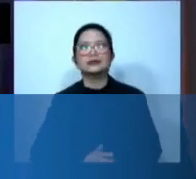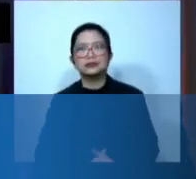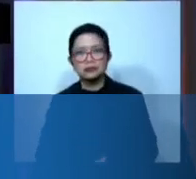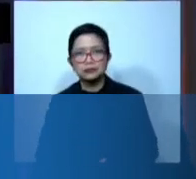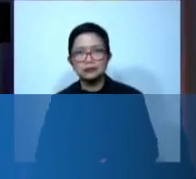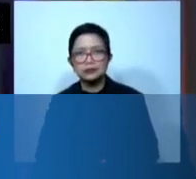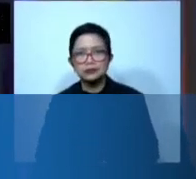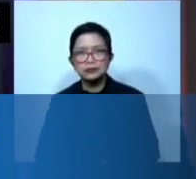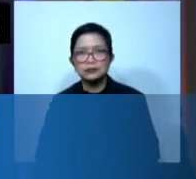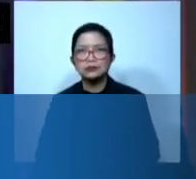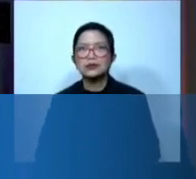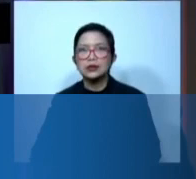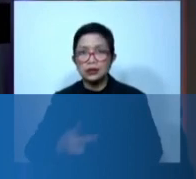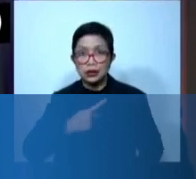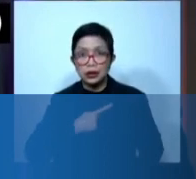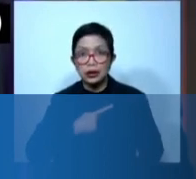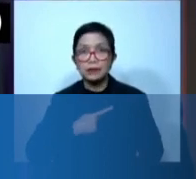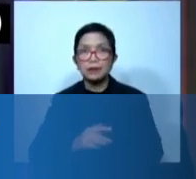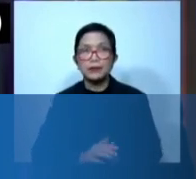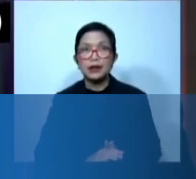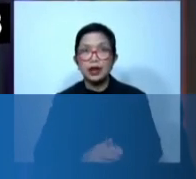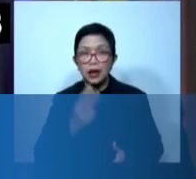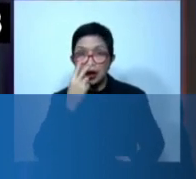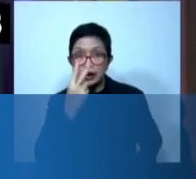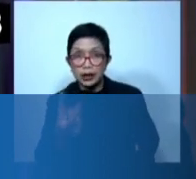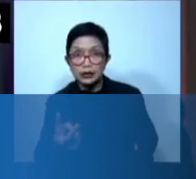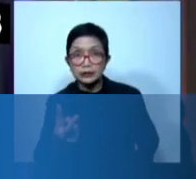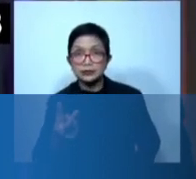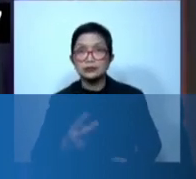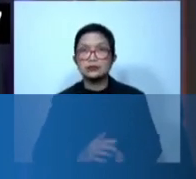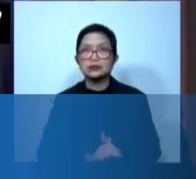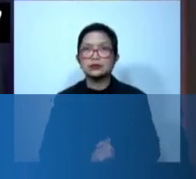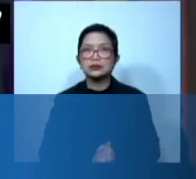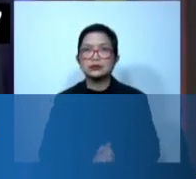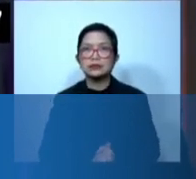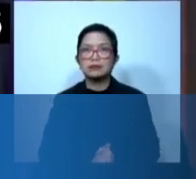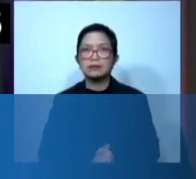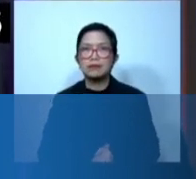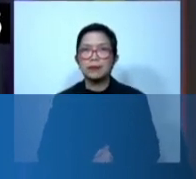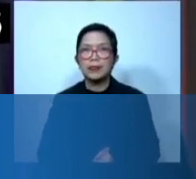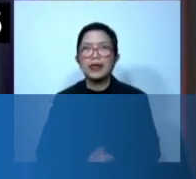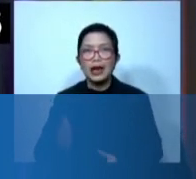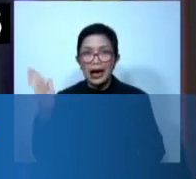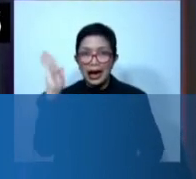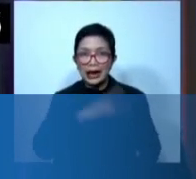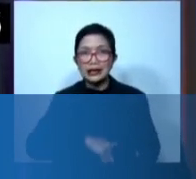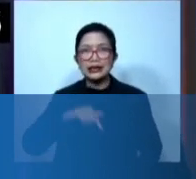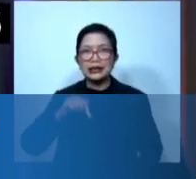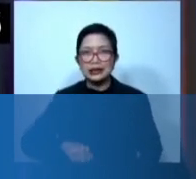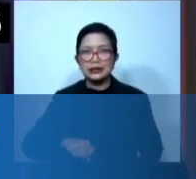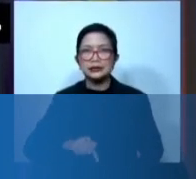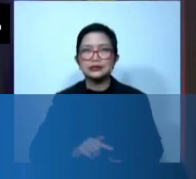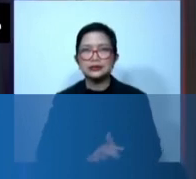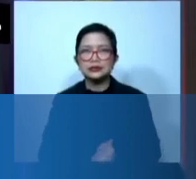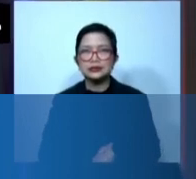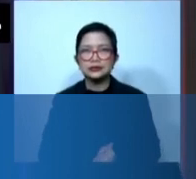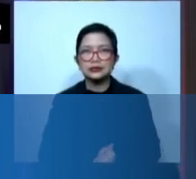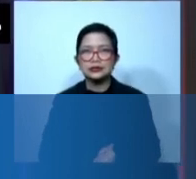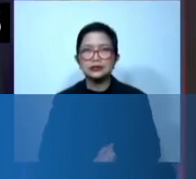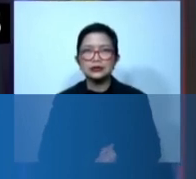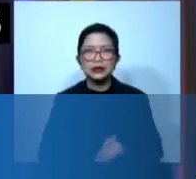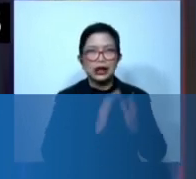Kemudian kita menyaksikan betapa pada hari-hari ini